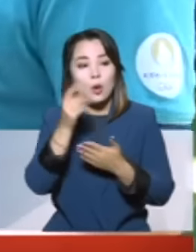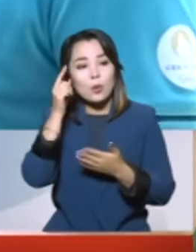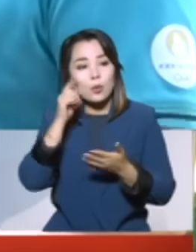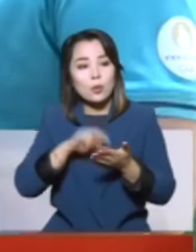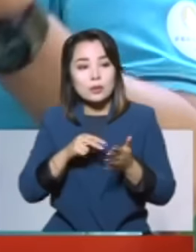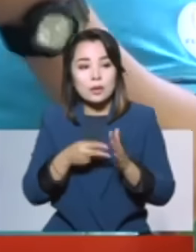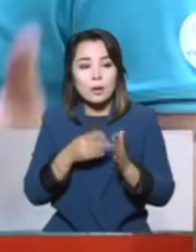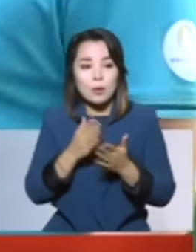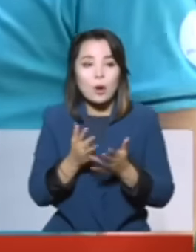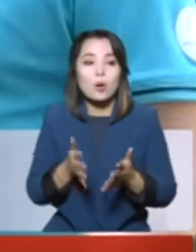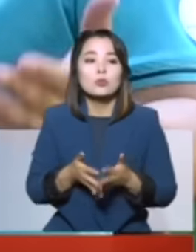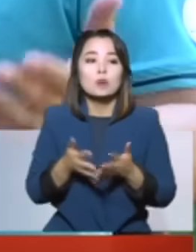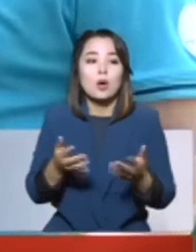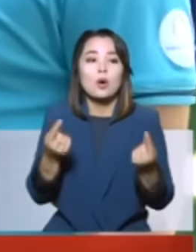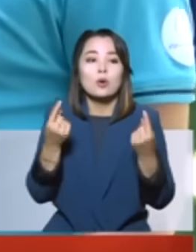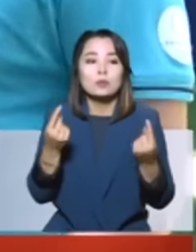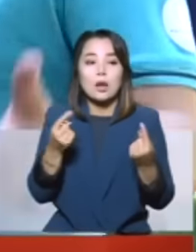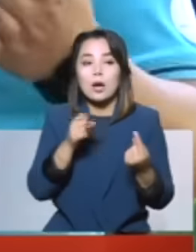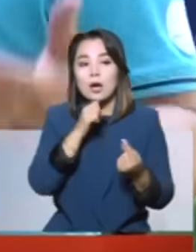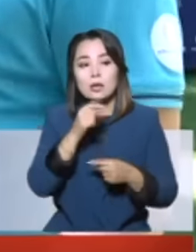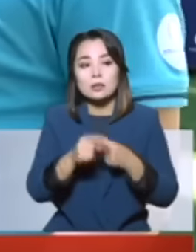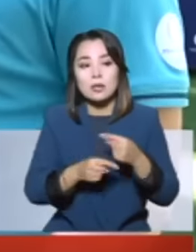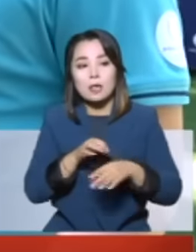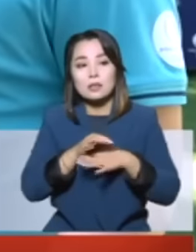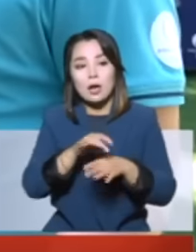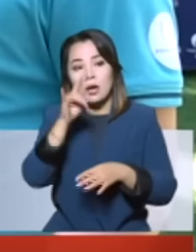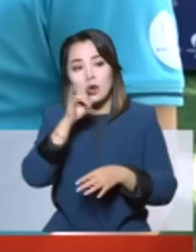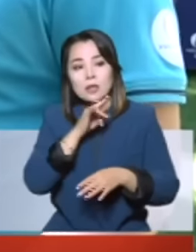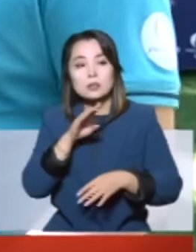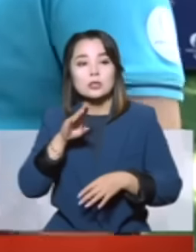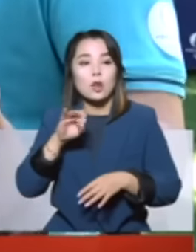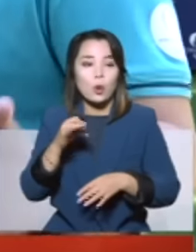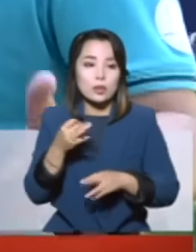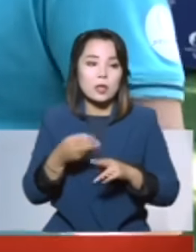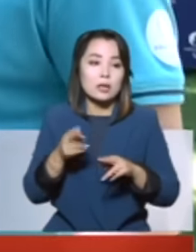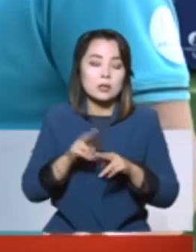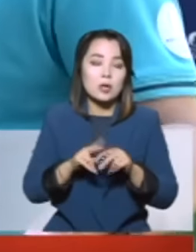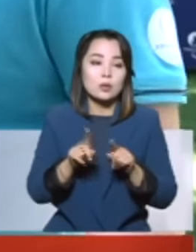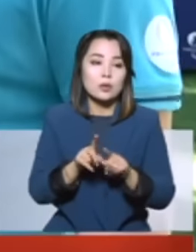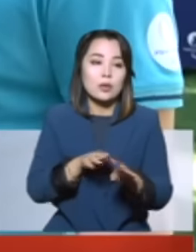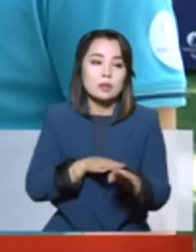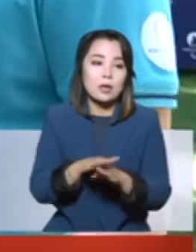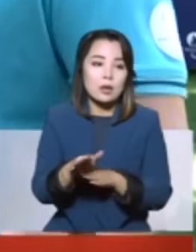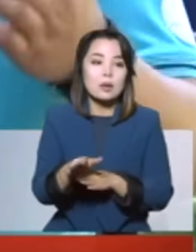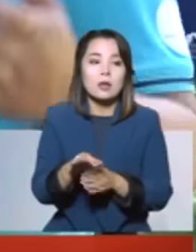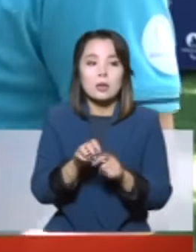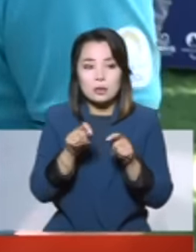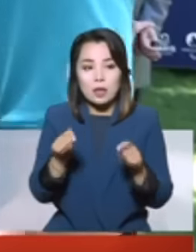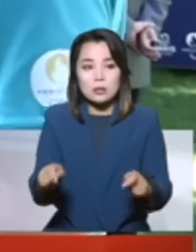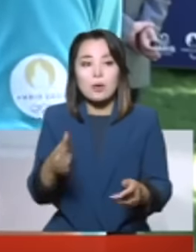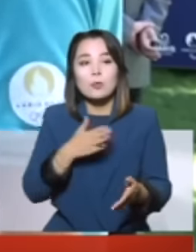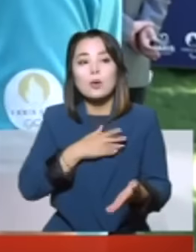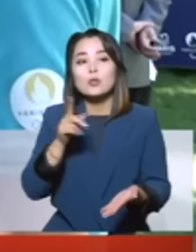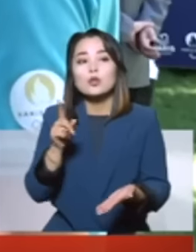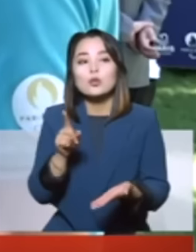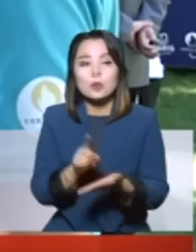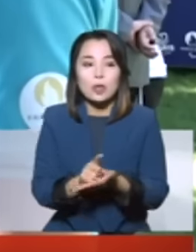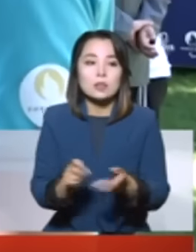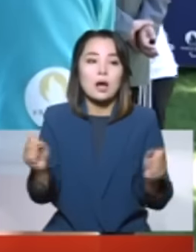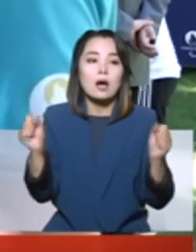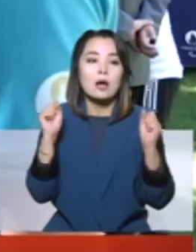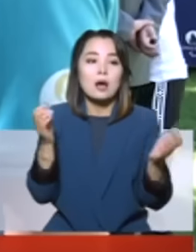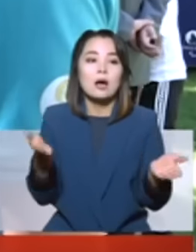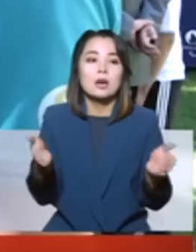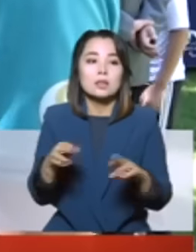Бүгін енді осы үлкен ұлы атамыздың бүкіл қазақтың тойы ғой, сол себепті бұны атап өтмеске тағы болмады. Біз міндетті түрде қалған